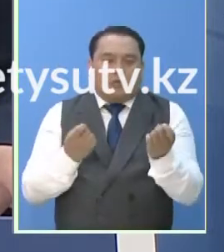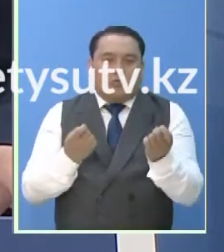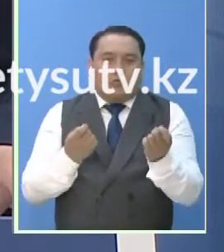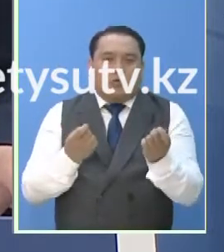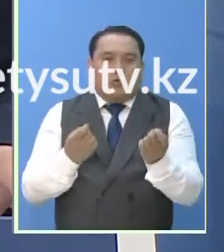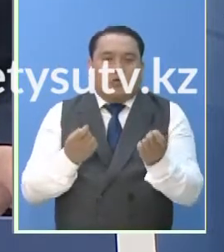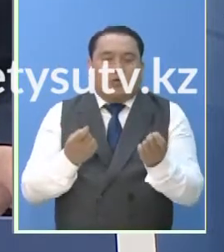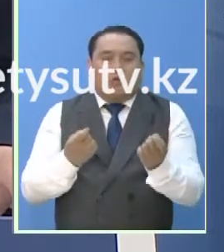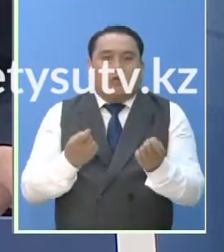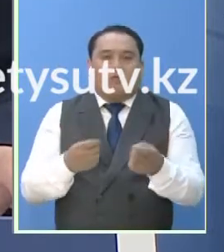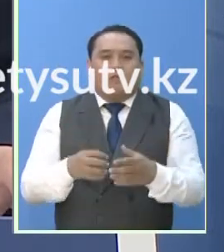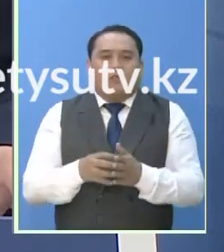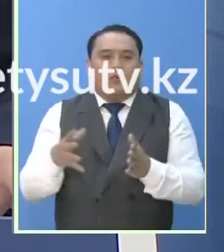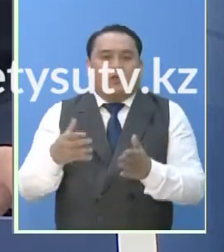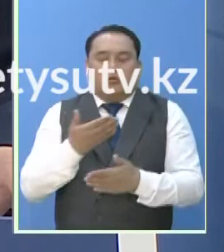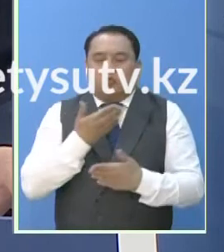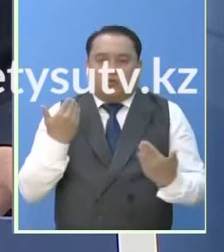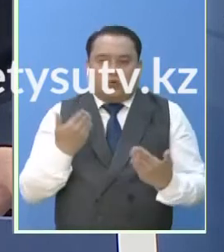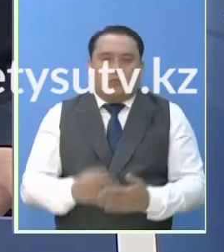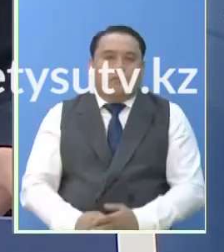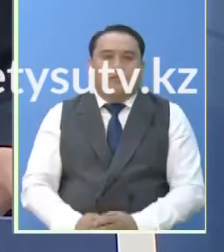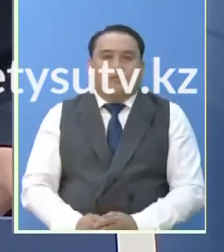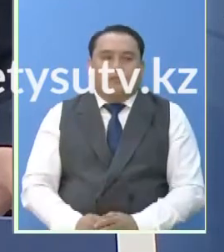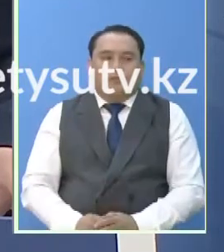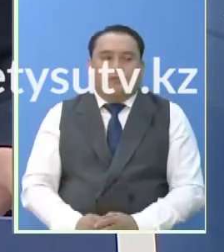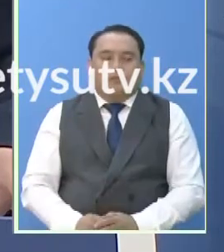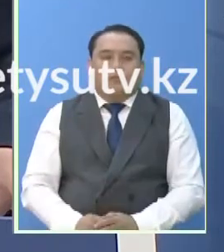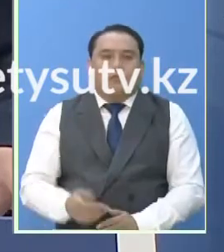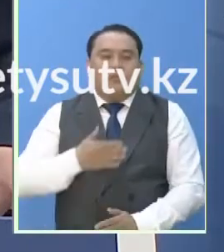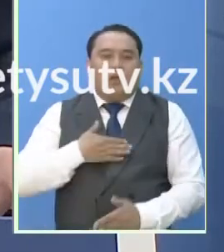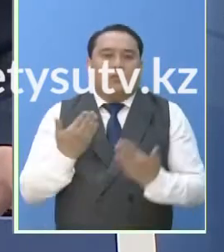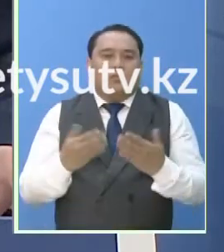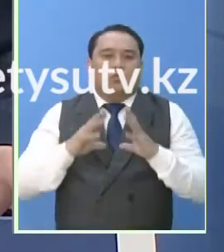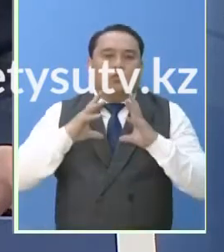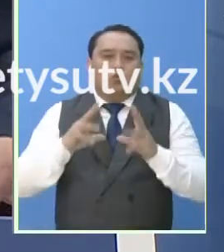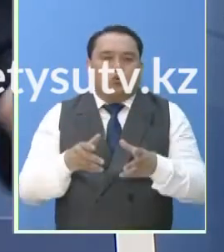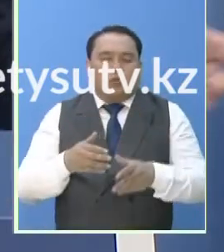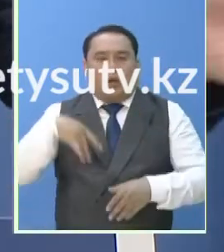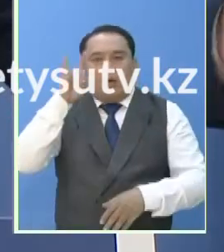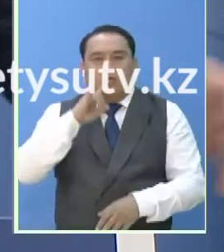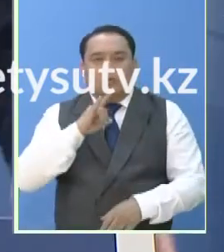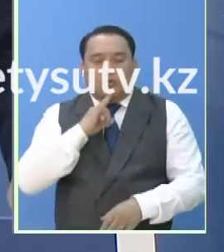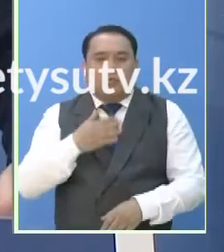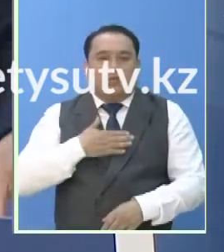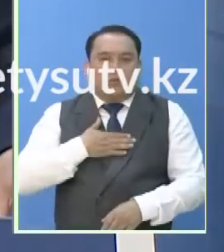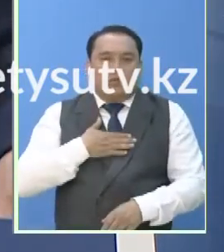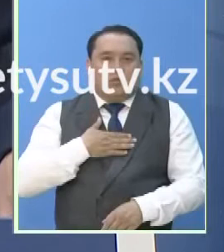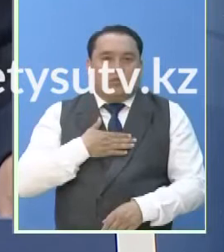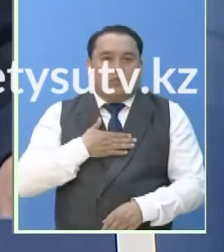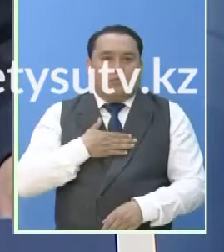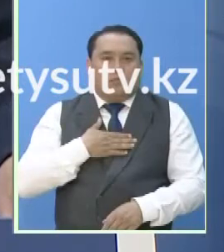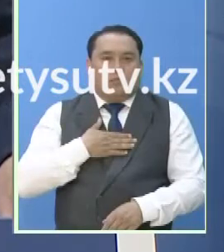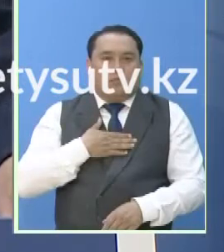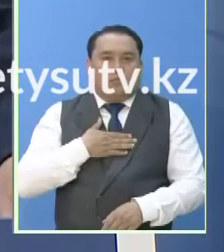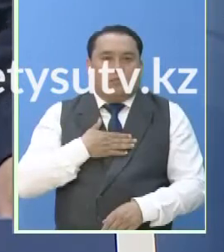әсер берді деген ақпарат жоқ. Сондықтан қазір енді дүние жүзінде бізде енді Қазақстанда айтып тұрмын міне, ең алдыңғы